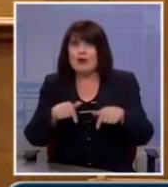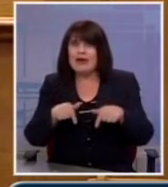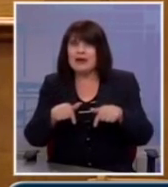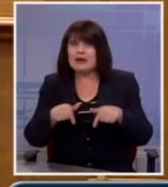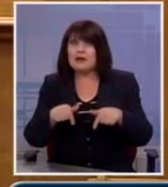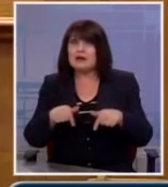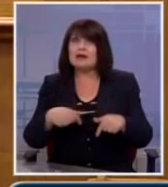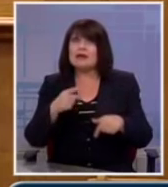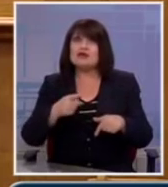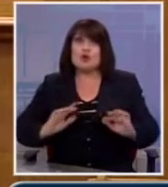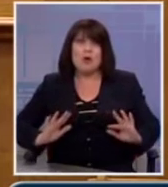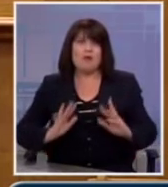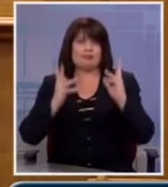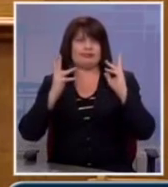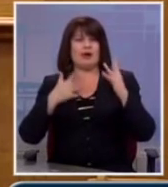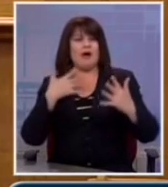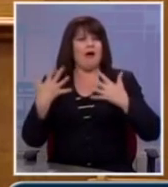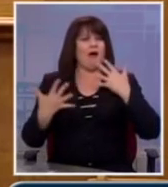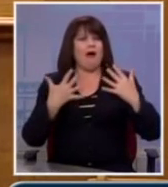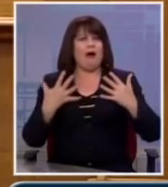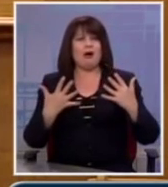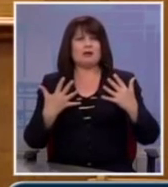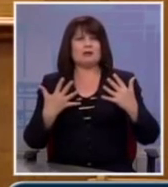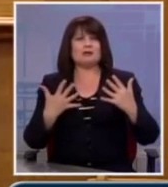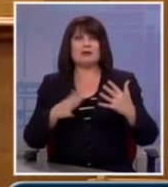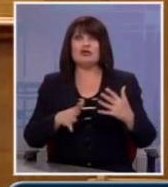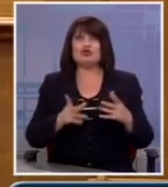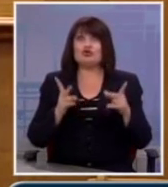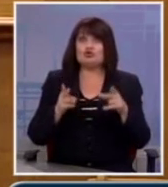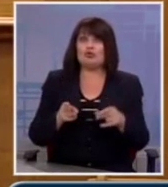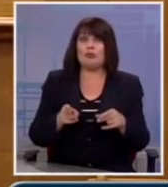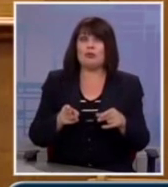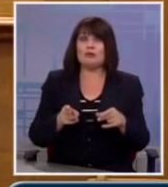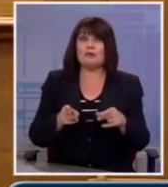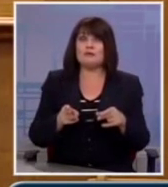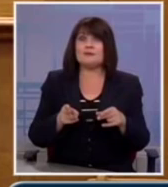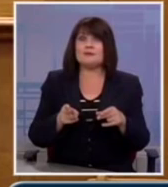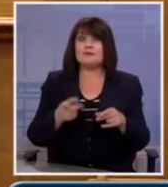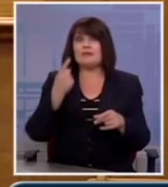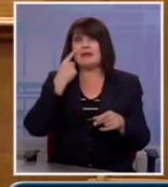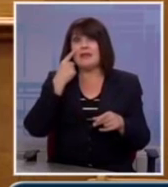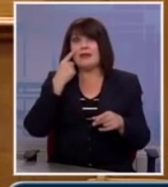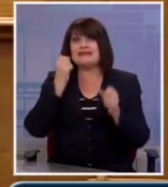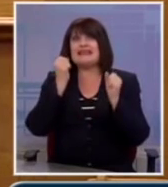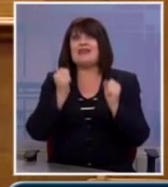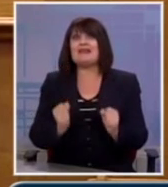ίσως μέσα στην επαναστατική σας μέθη ίσως έχετε σταματήσει να κάνετε και τα στοιχειώδη της δουλειάς